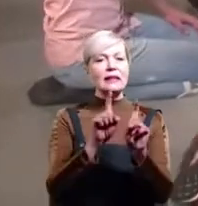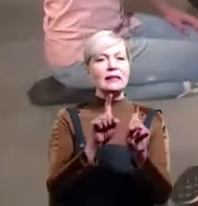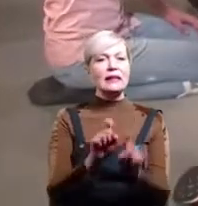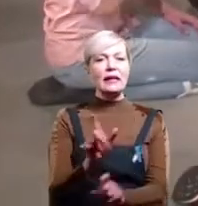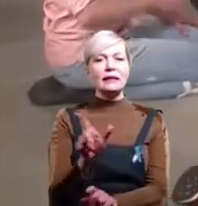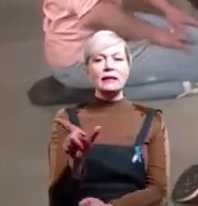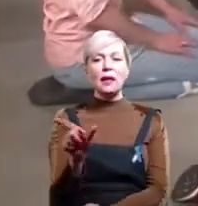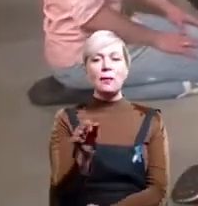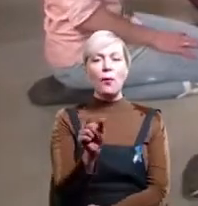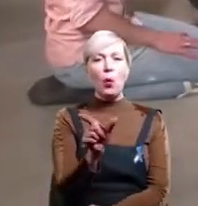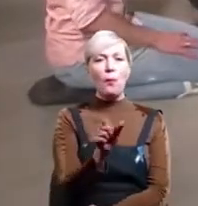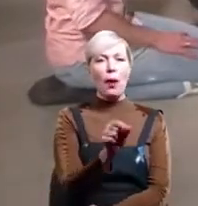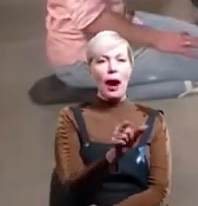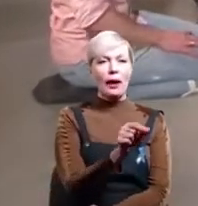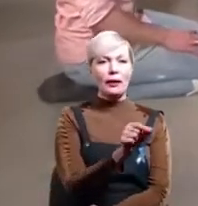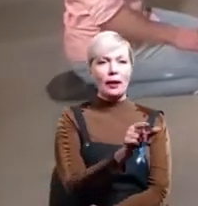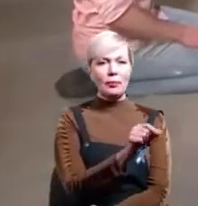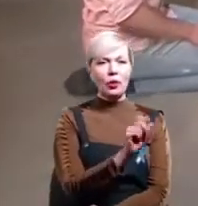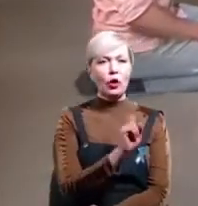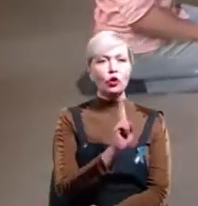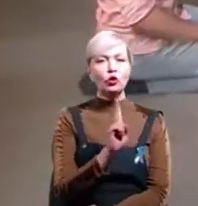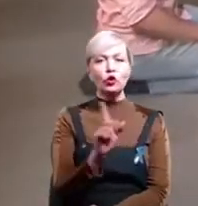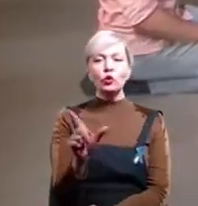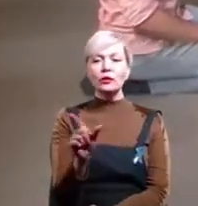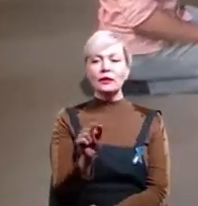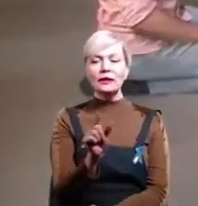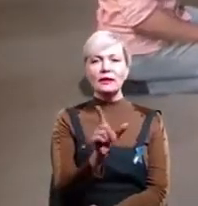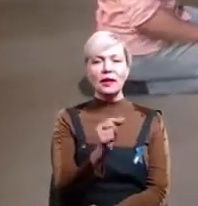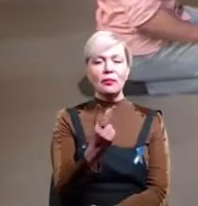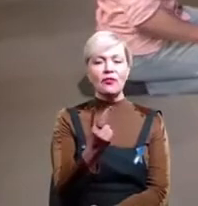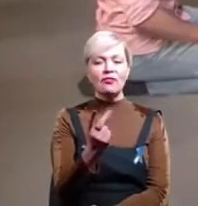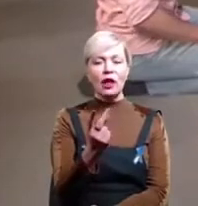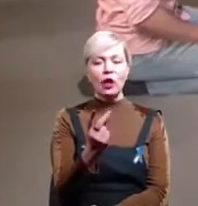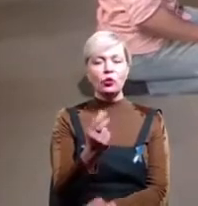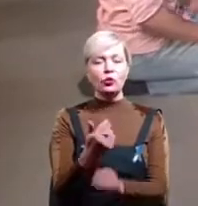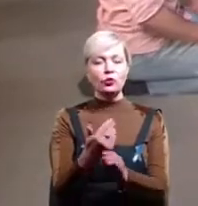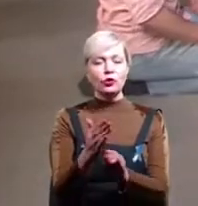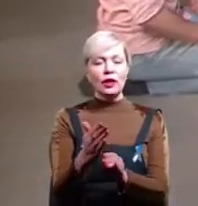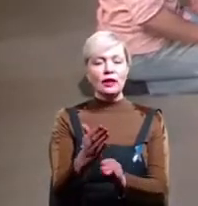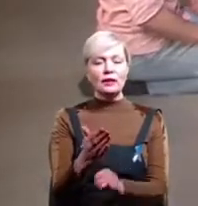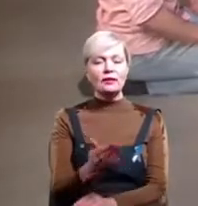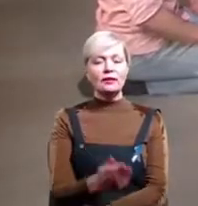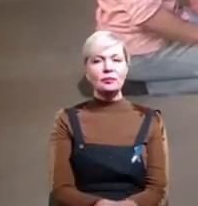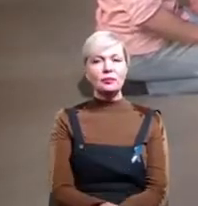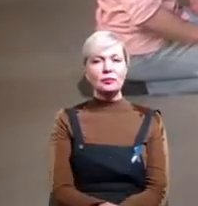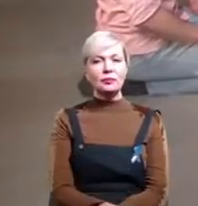Сядьте по парам, кто с кем, чтобы вторую часть.